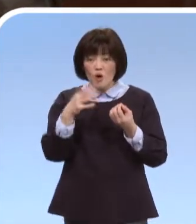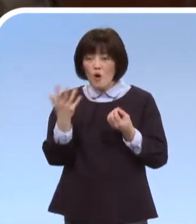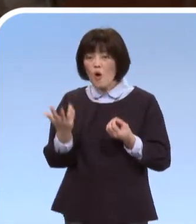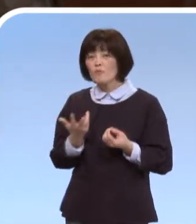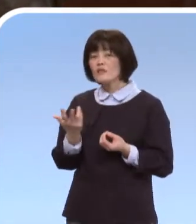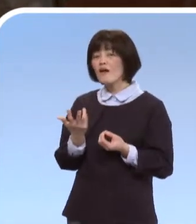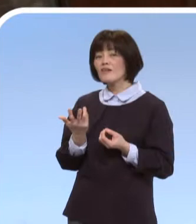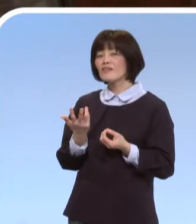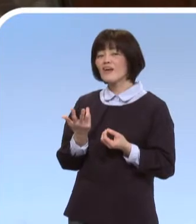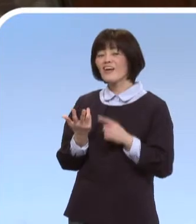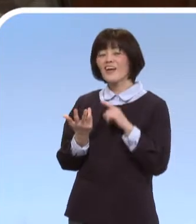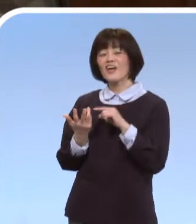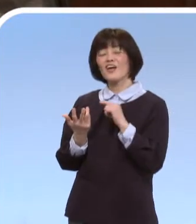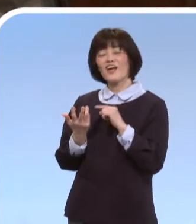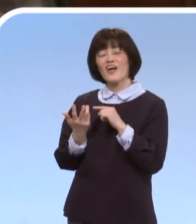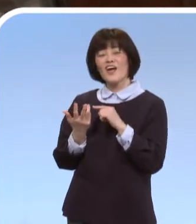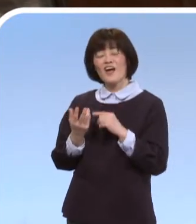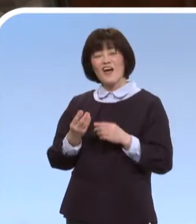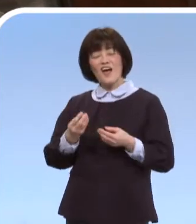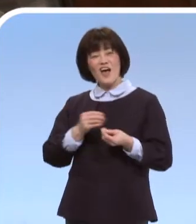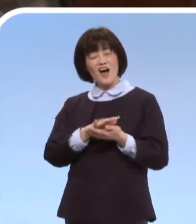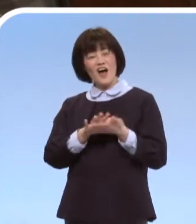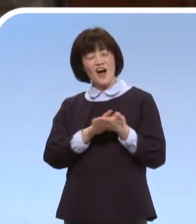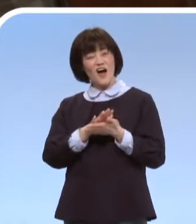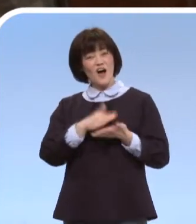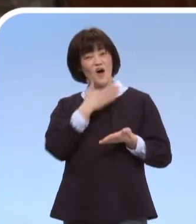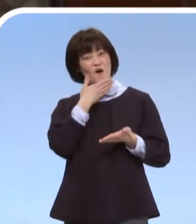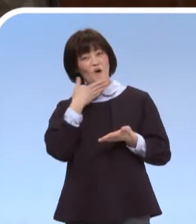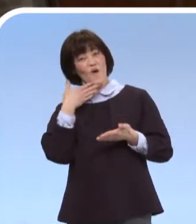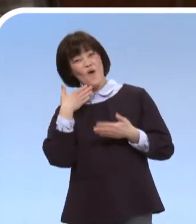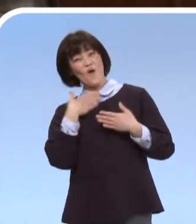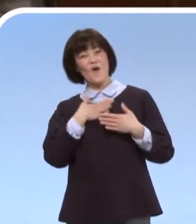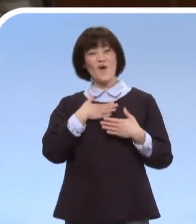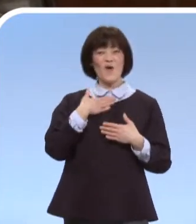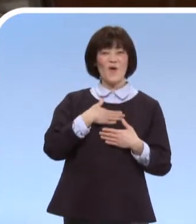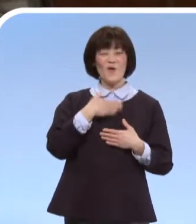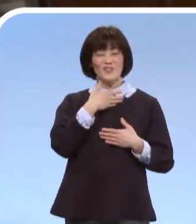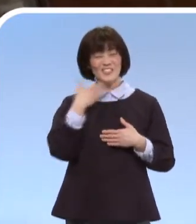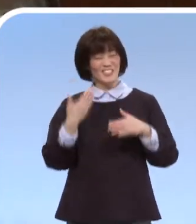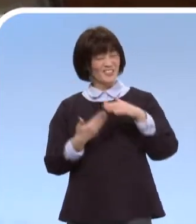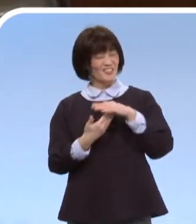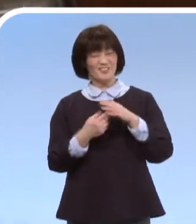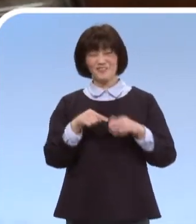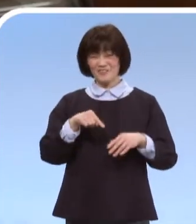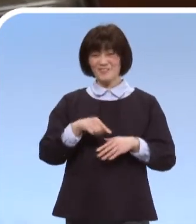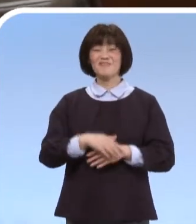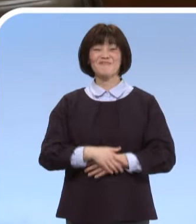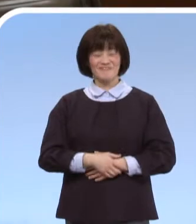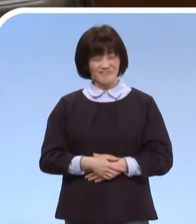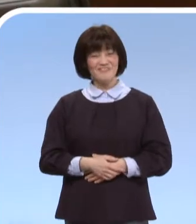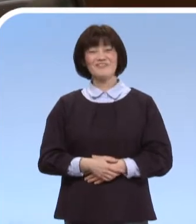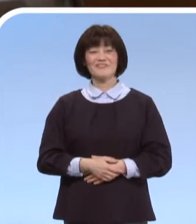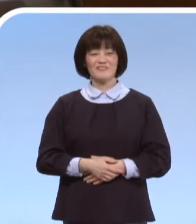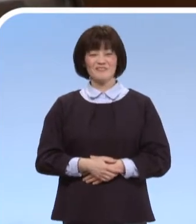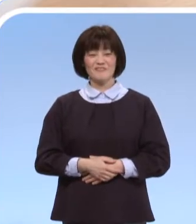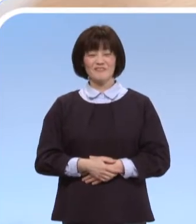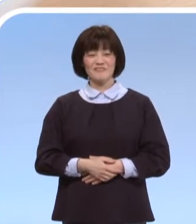はすごくいいハーモニーかなと思います。美味しいです。